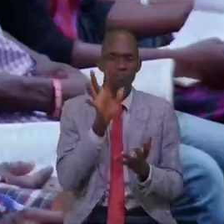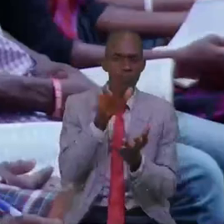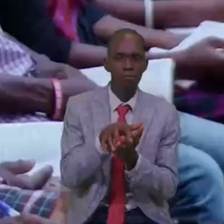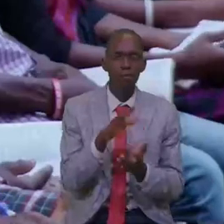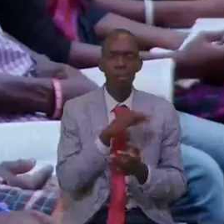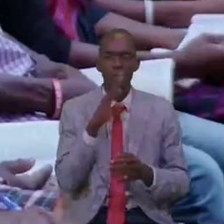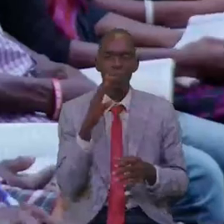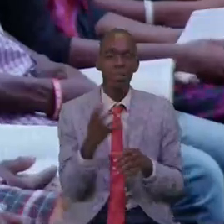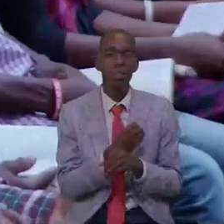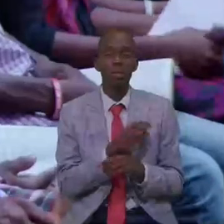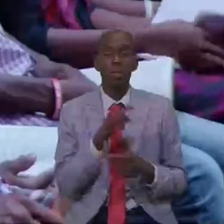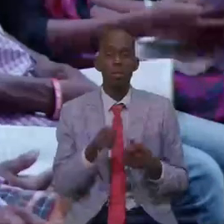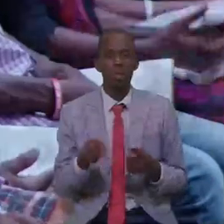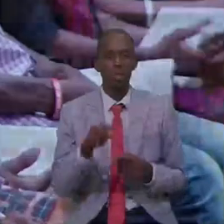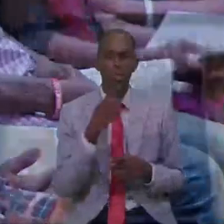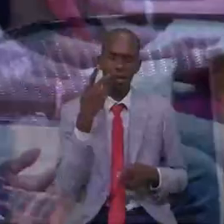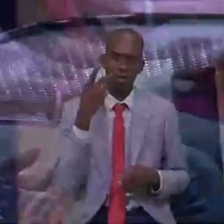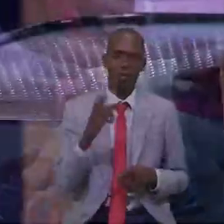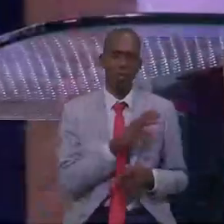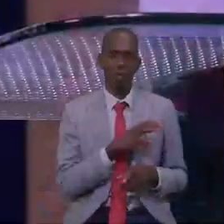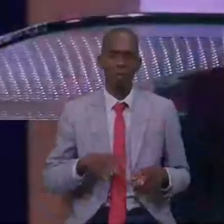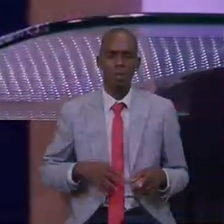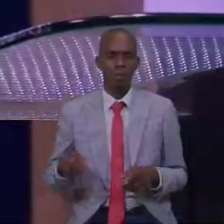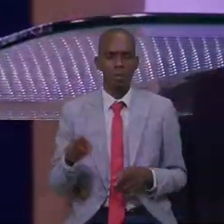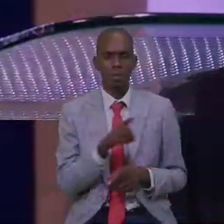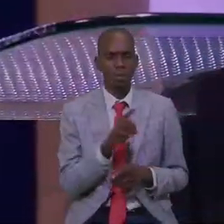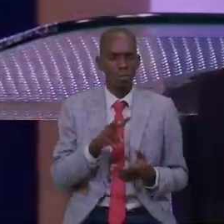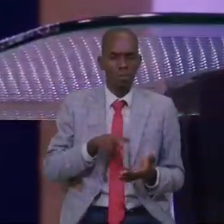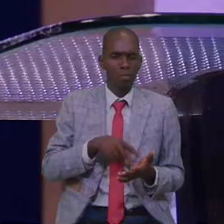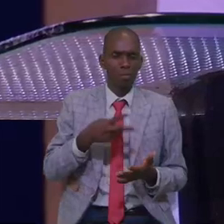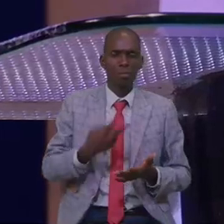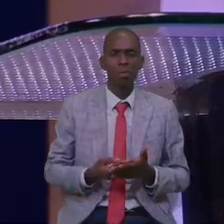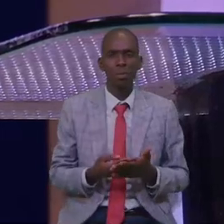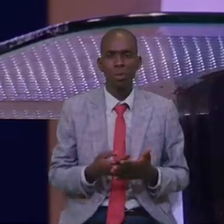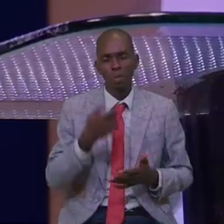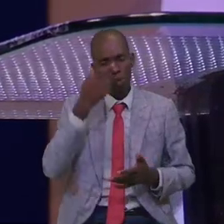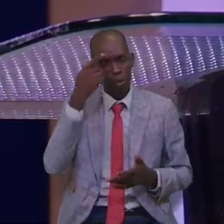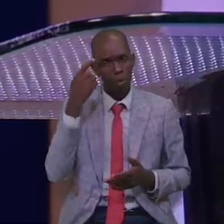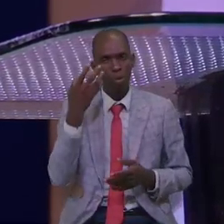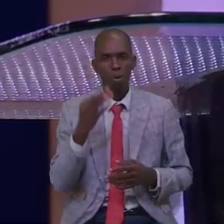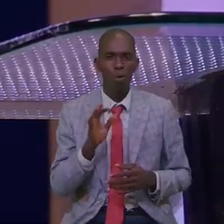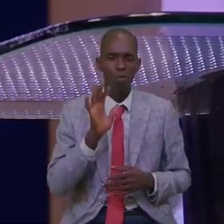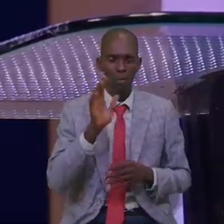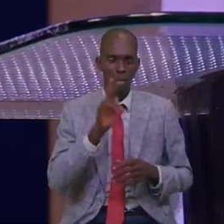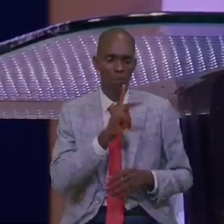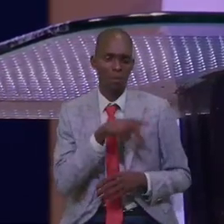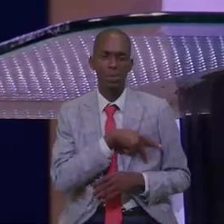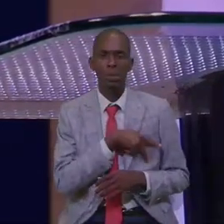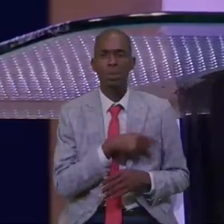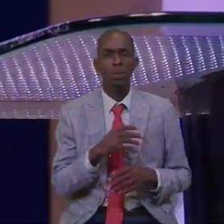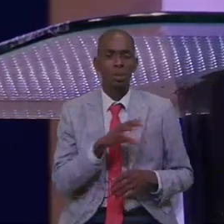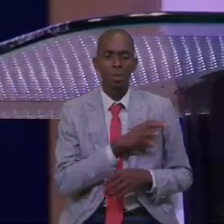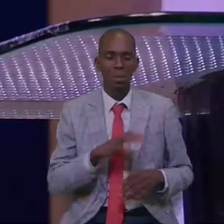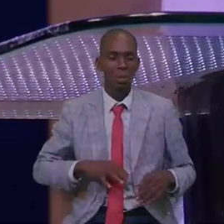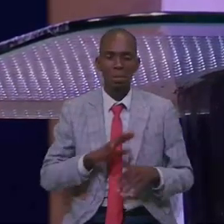Lorsqu'ils l'ont vu, ils trébucheront à cause de sa personnalité. Il ne